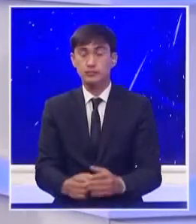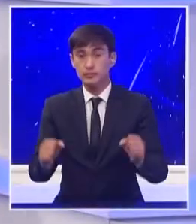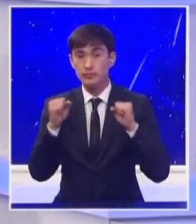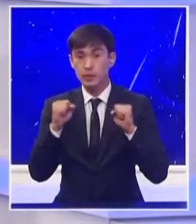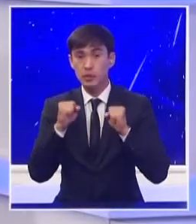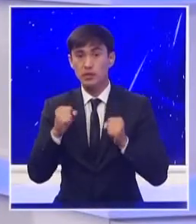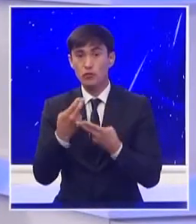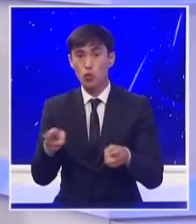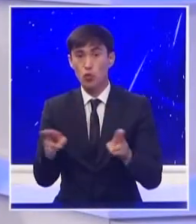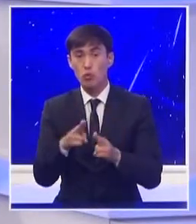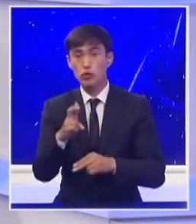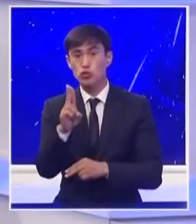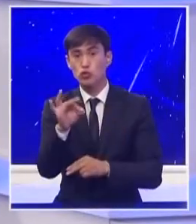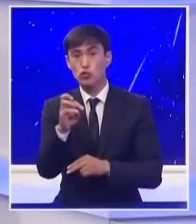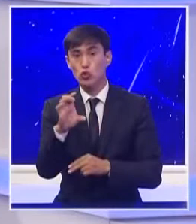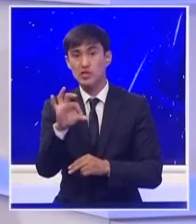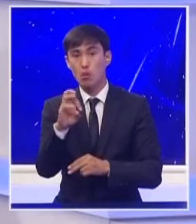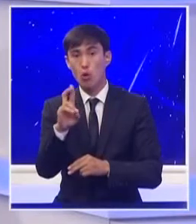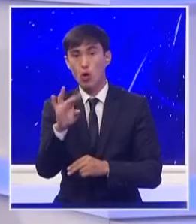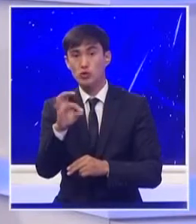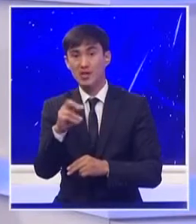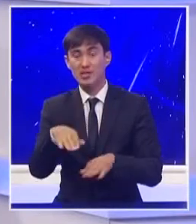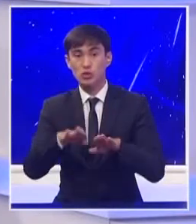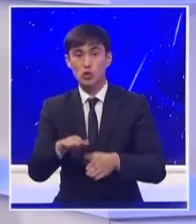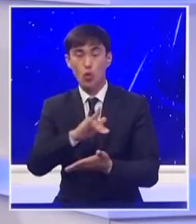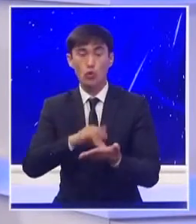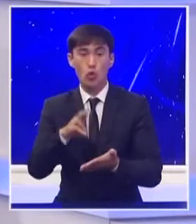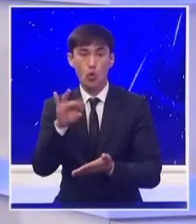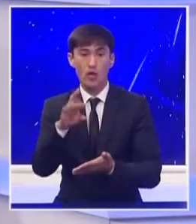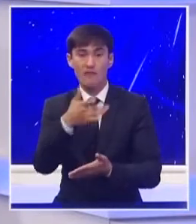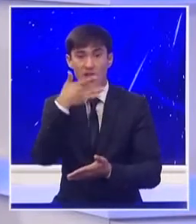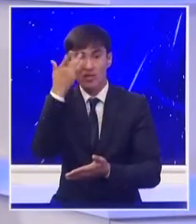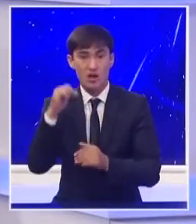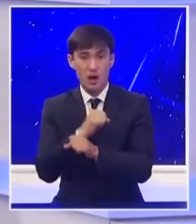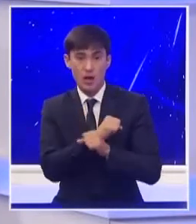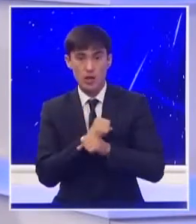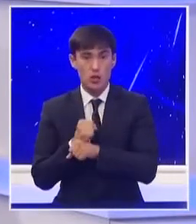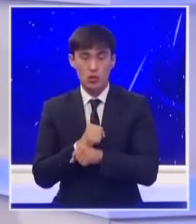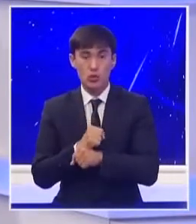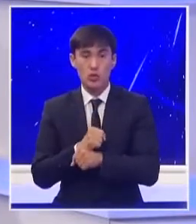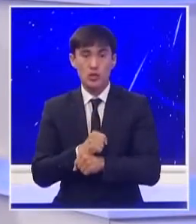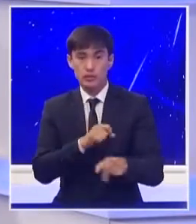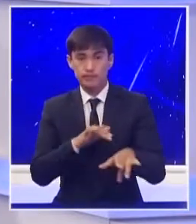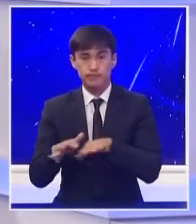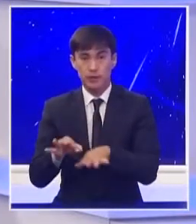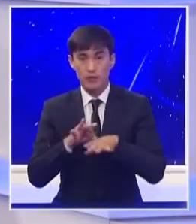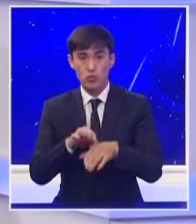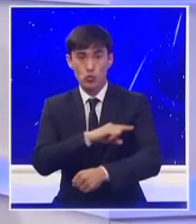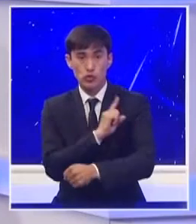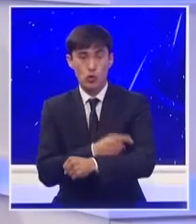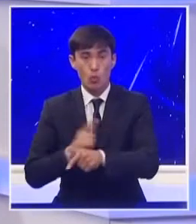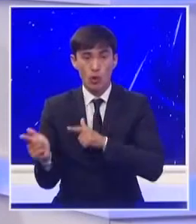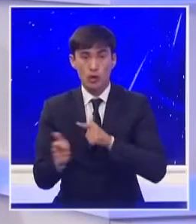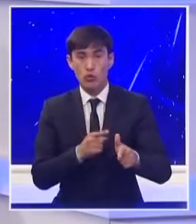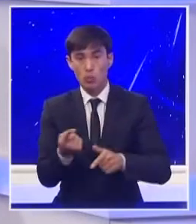Воспитанники спортивного клуба под дзюдо и самбо «Каусар», расположенного в городе Кунаев, в летние каникулы не сидят без дела. Они ведут усиленную